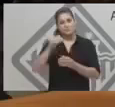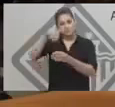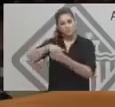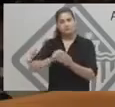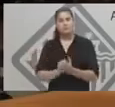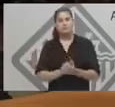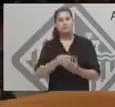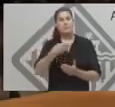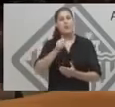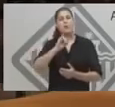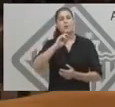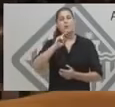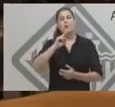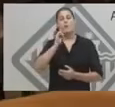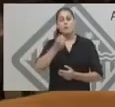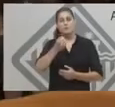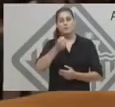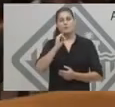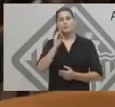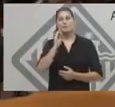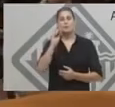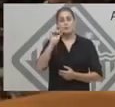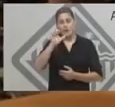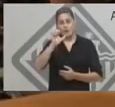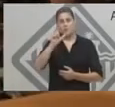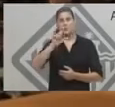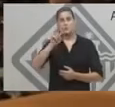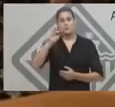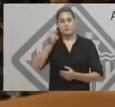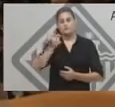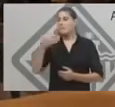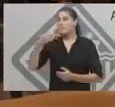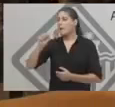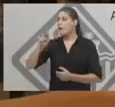Bausà Simó Josep Lluís. Josep Lluís Bausà.